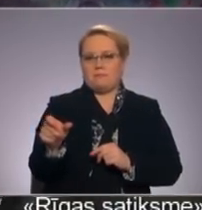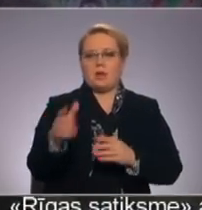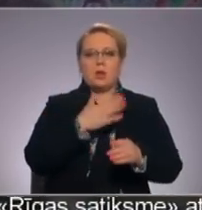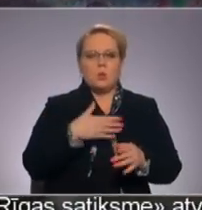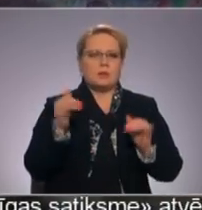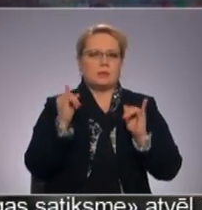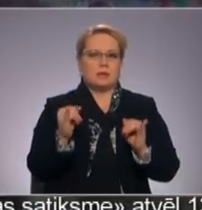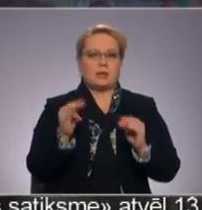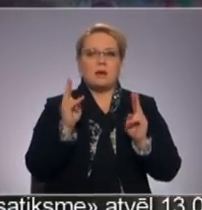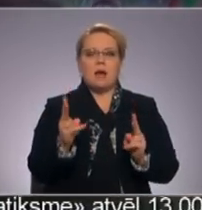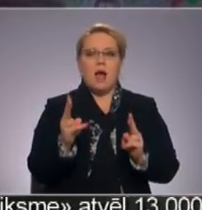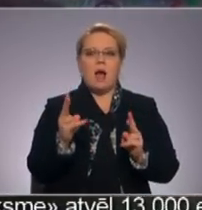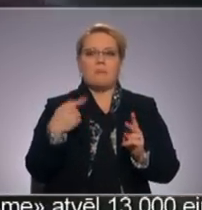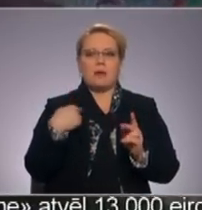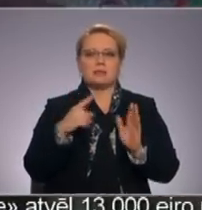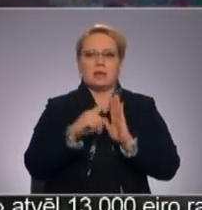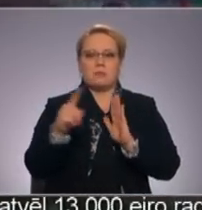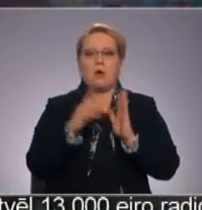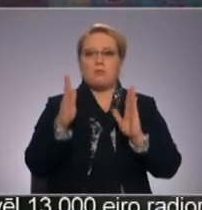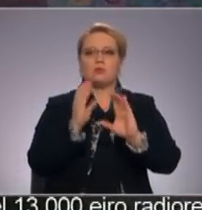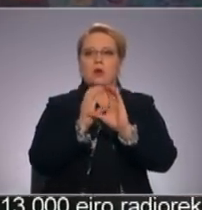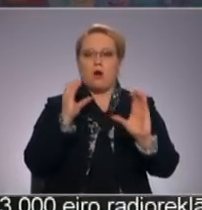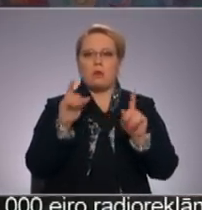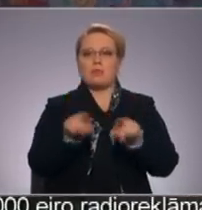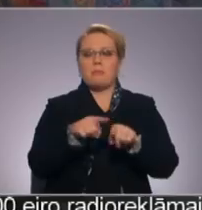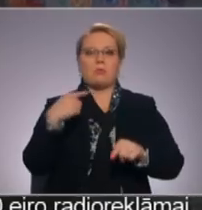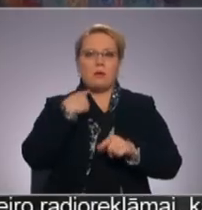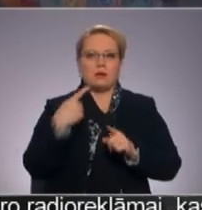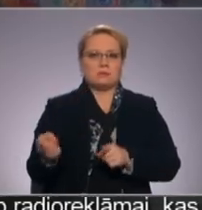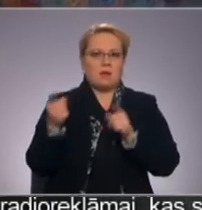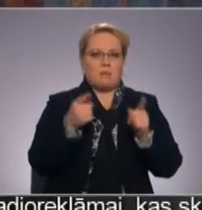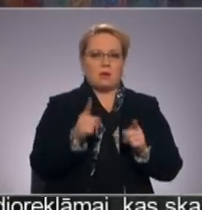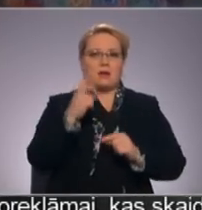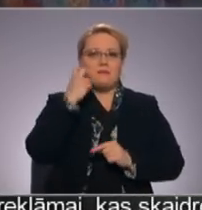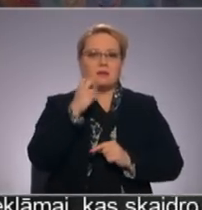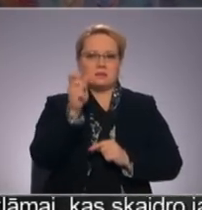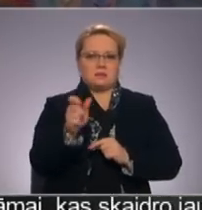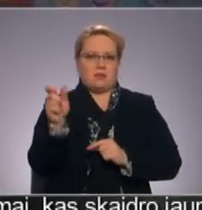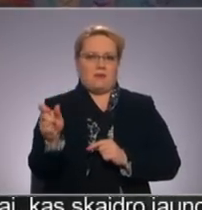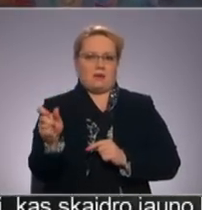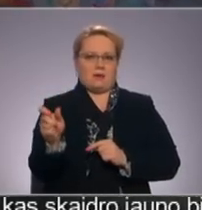Ļoti slikti, kā mums tikt. Būs autobus. Tāpat no Rīgas jāpārsēžas. Ir veci cilvēki.